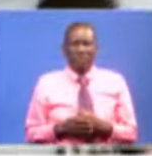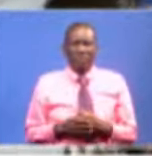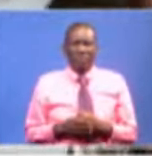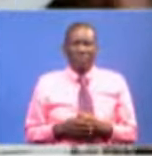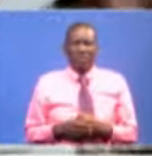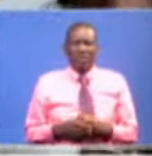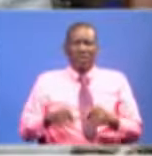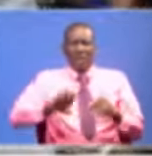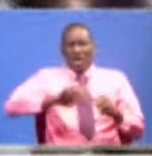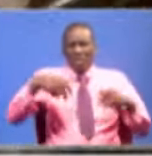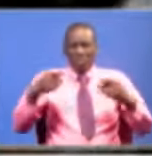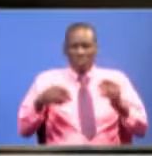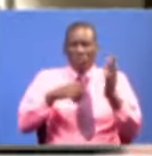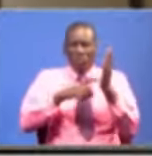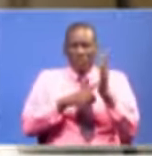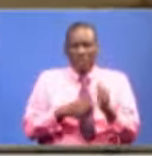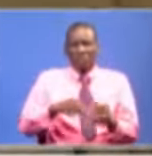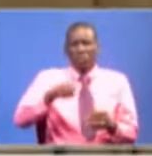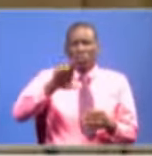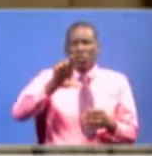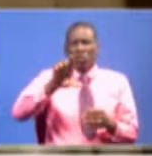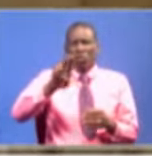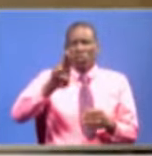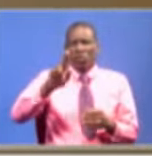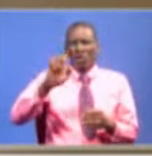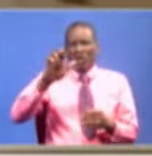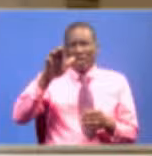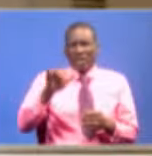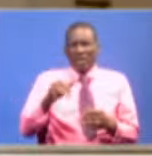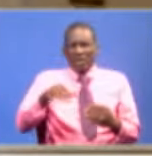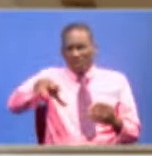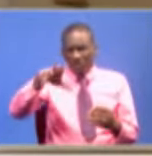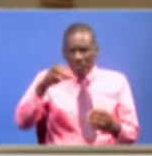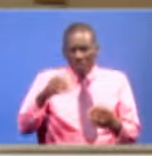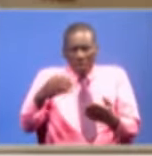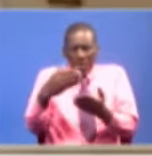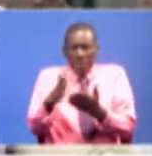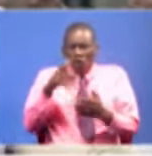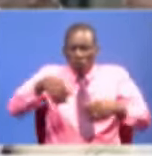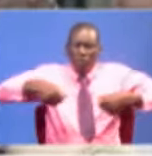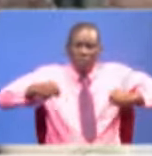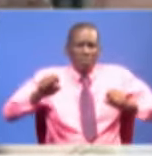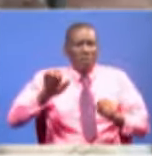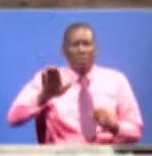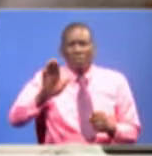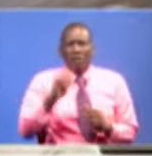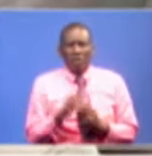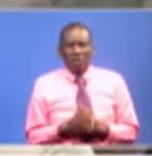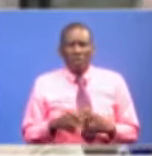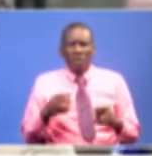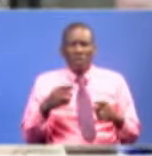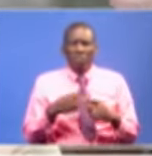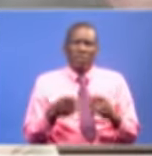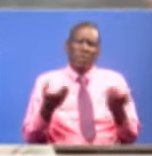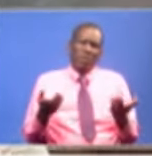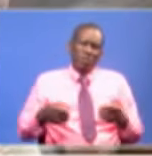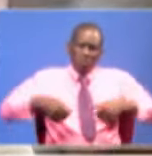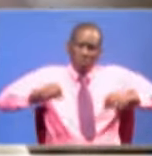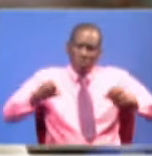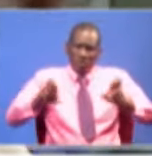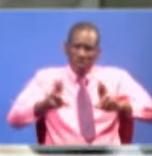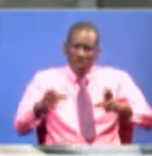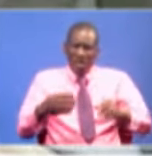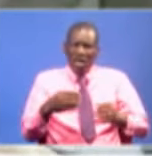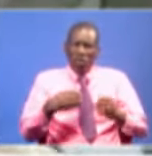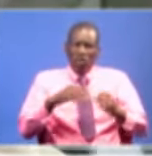Huku wengine kama Joseph Lokai wakipata sehemu tu za pikipiki yake. Lakini bike tu iko tayari, walikuwa wametoa tu mudguard ya